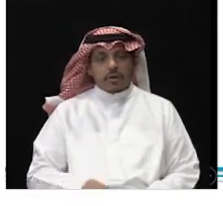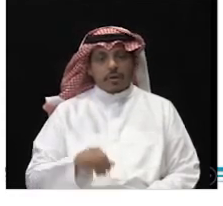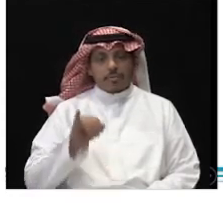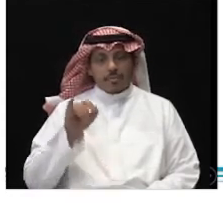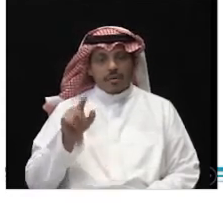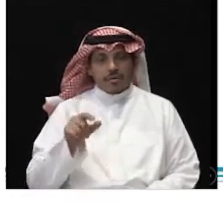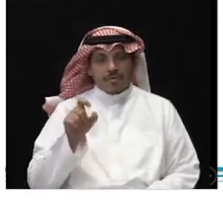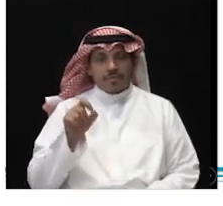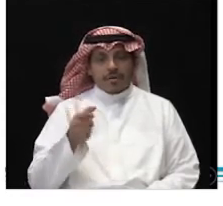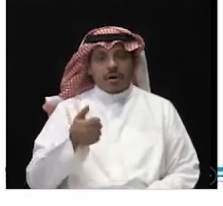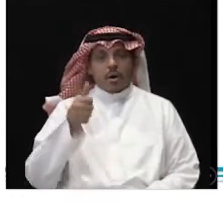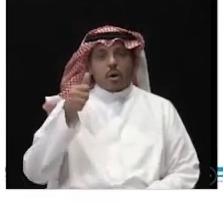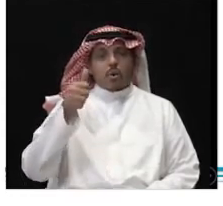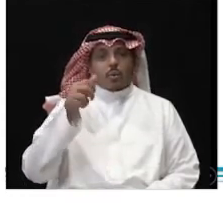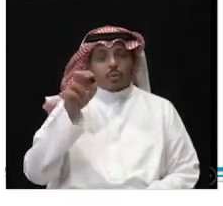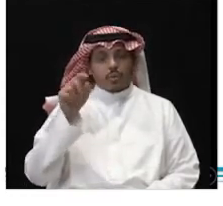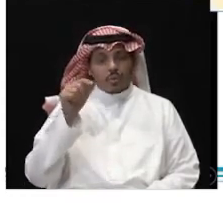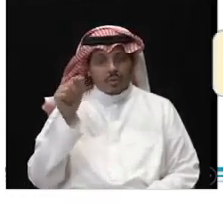مرفأ،